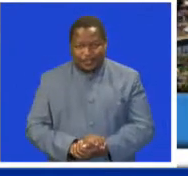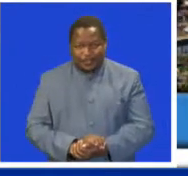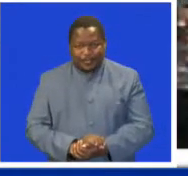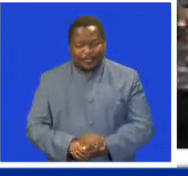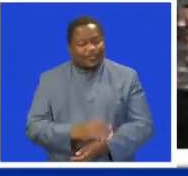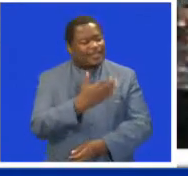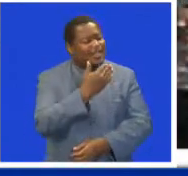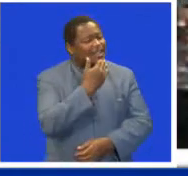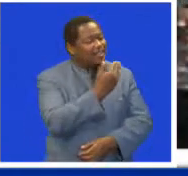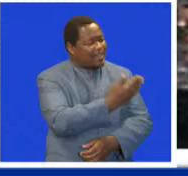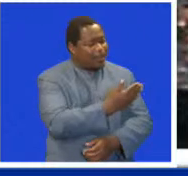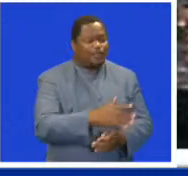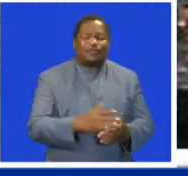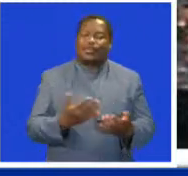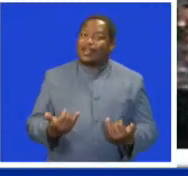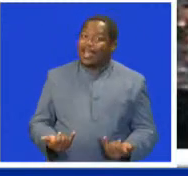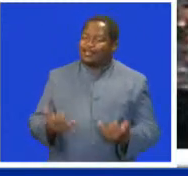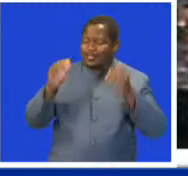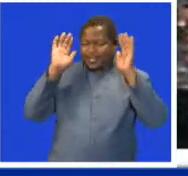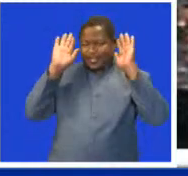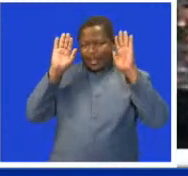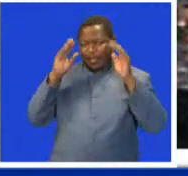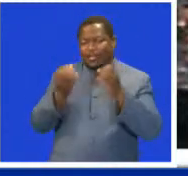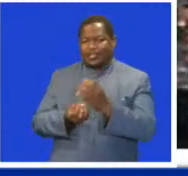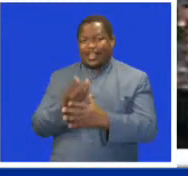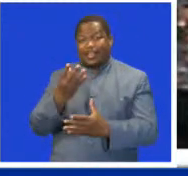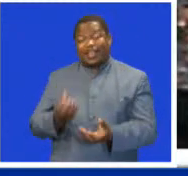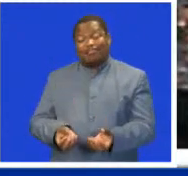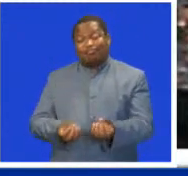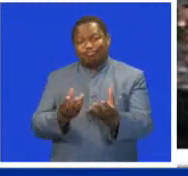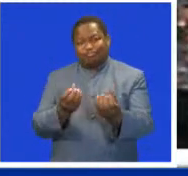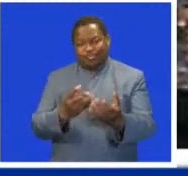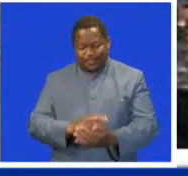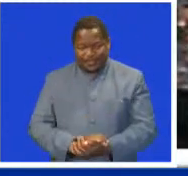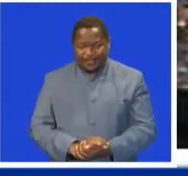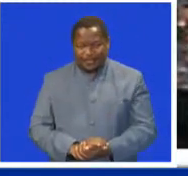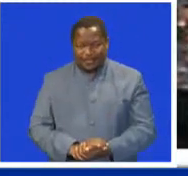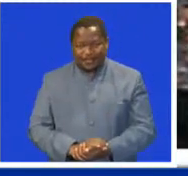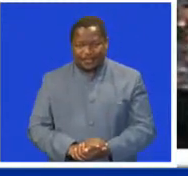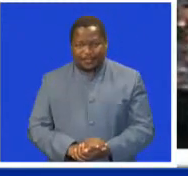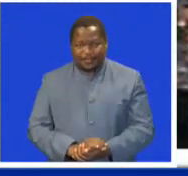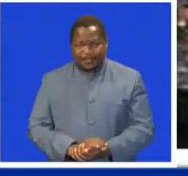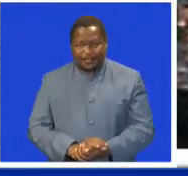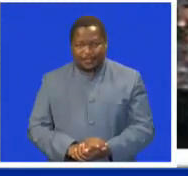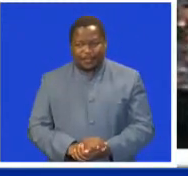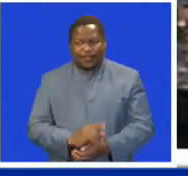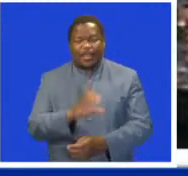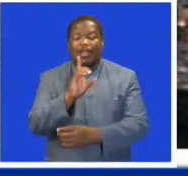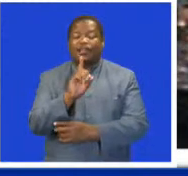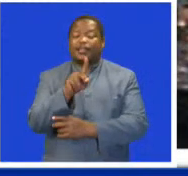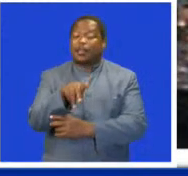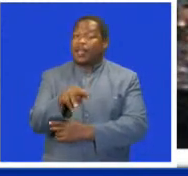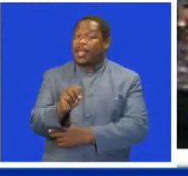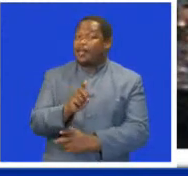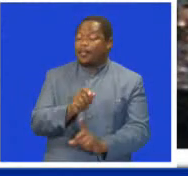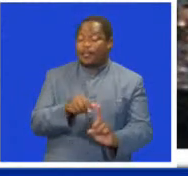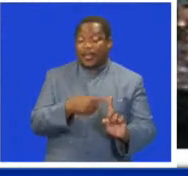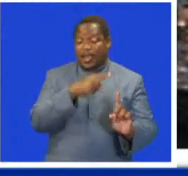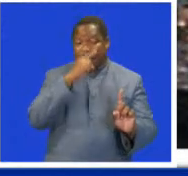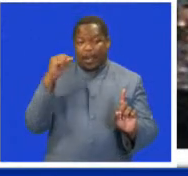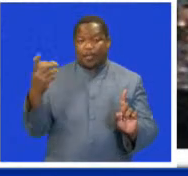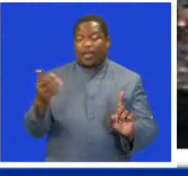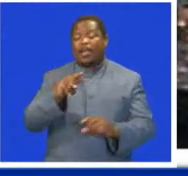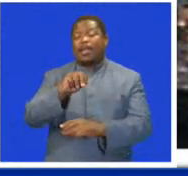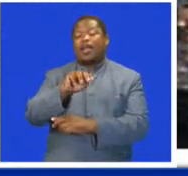mana ngilamahle kulesikhathi samanje sivele sikijime nato Tindzaba tefu liphini landu nankulu imbunga themba masuku lingene lomsebenzi wekwemukela kwekumukelisa